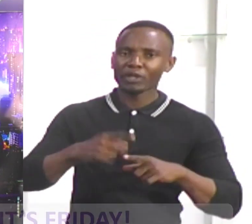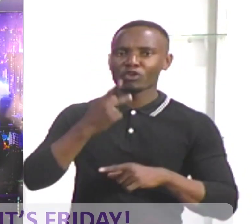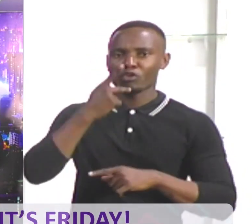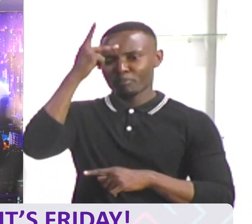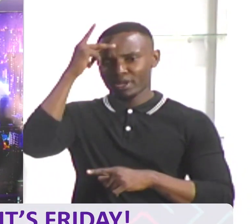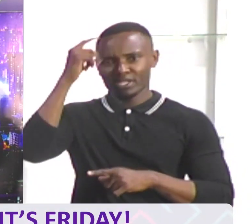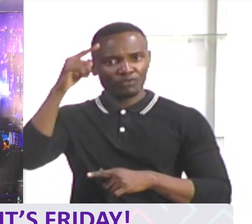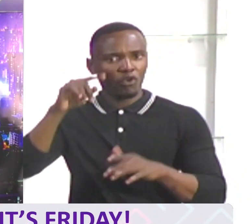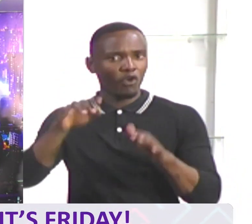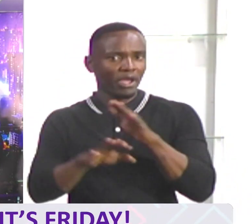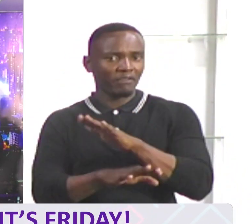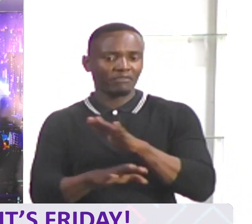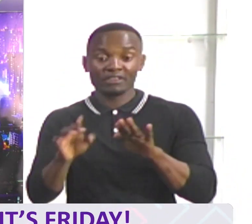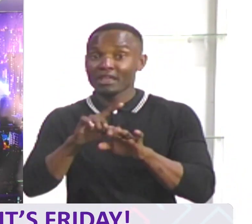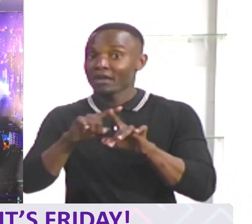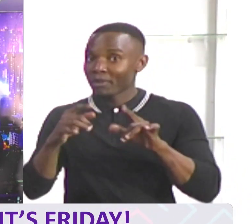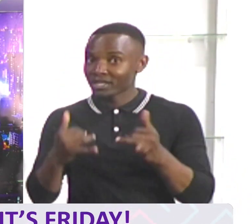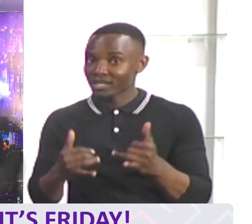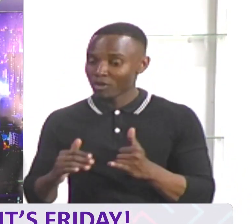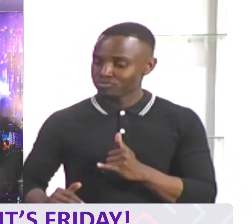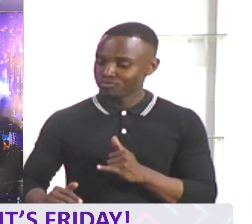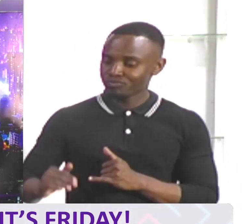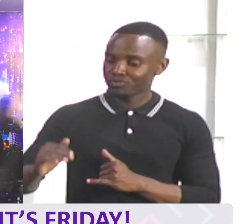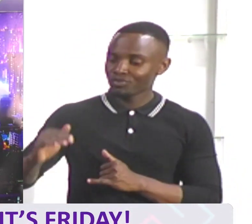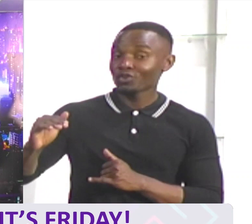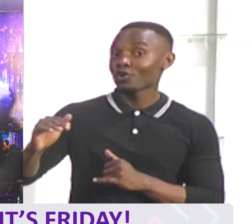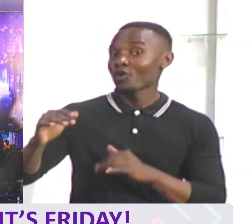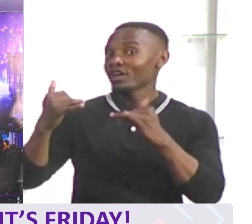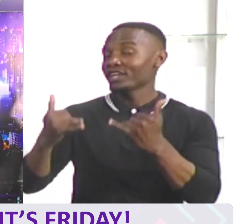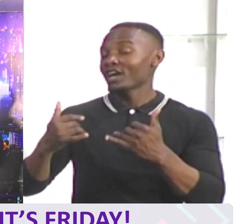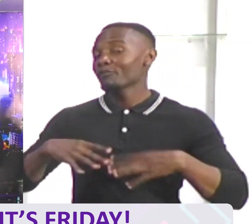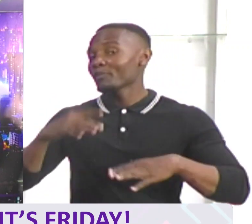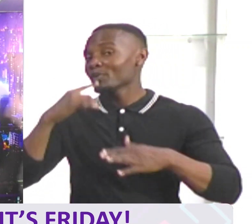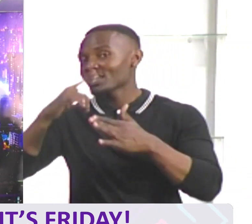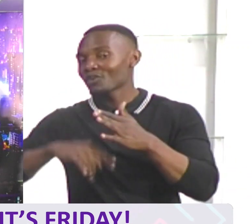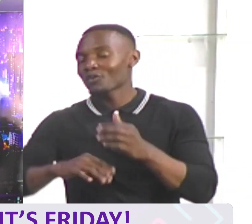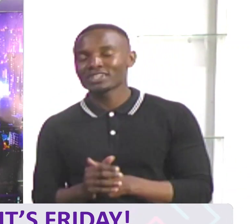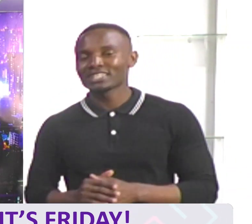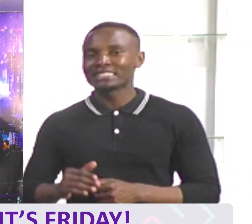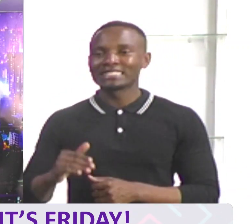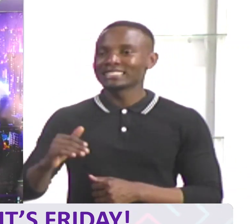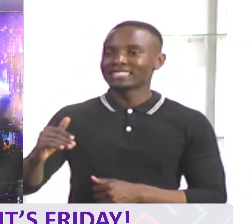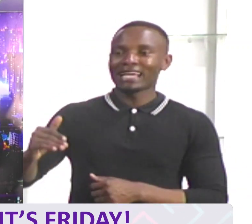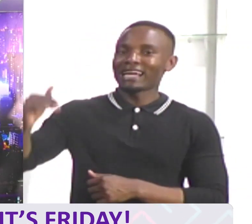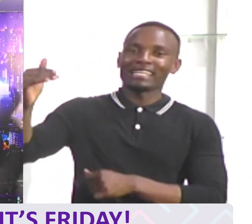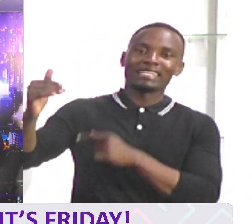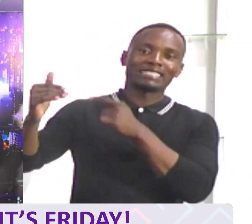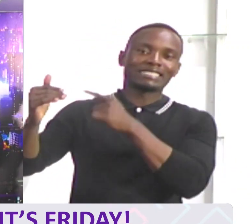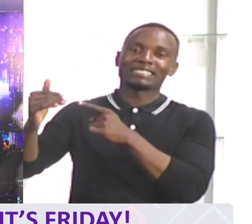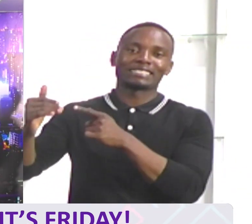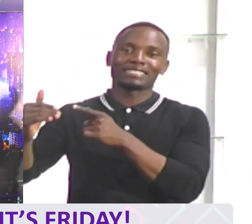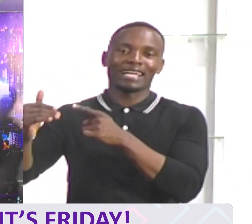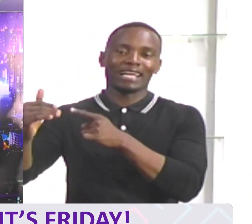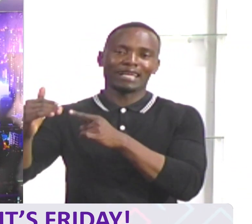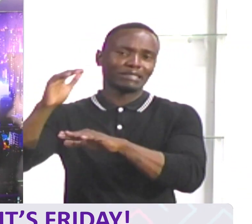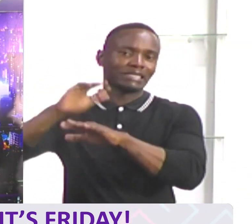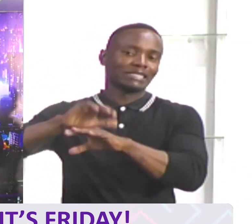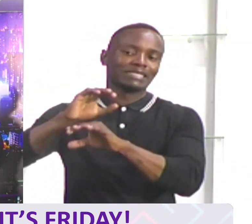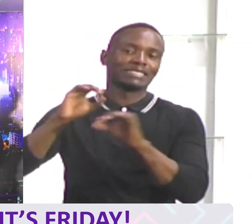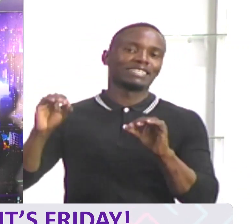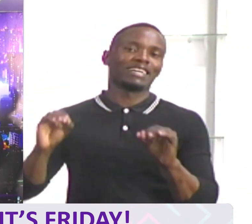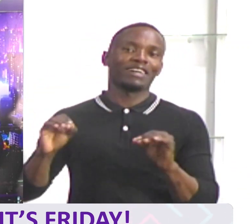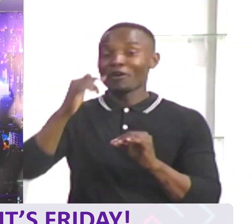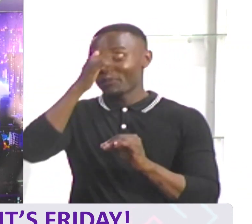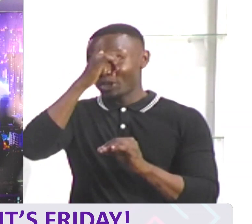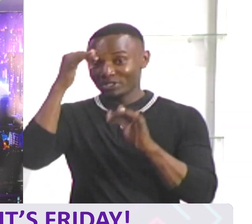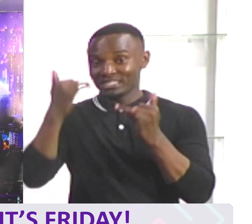Ndio. Au sio? Lakini nafika na mara John unasikia sikizo hata watoto wa adulting is a scam. Because at some point lazima you have to come up.